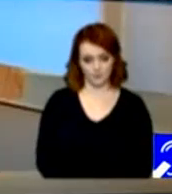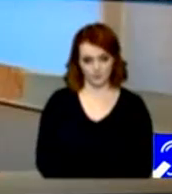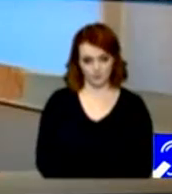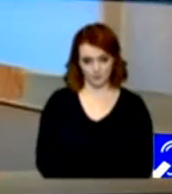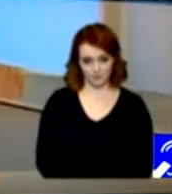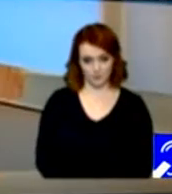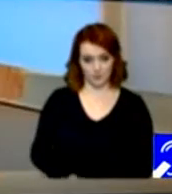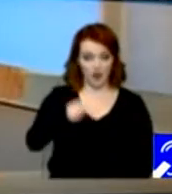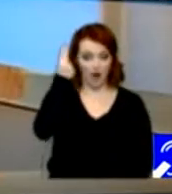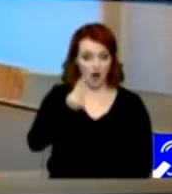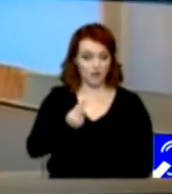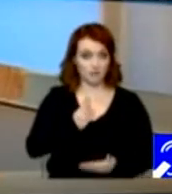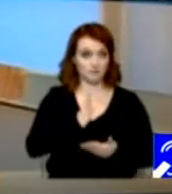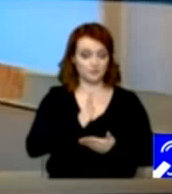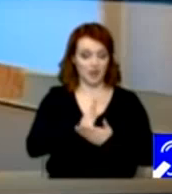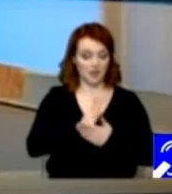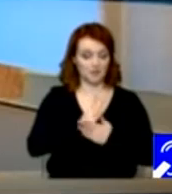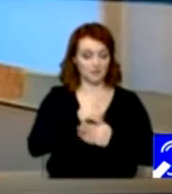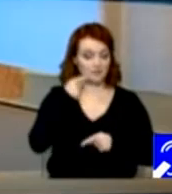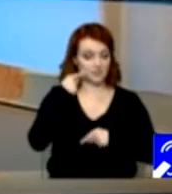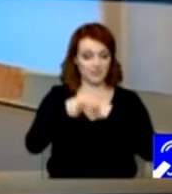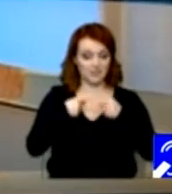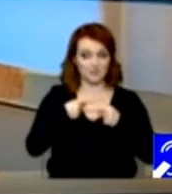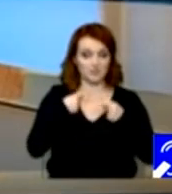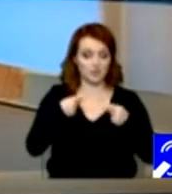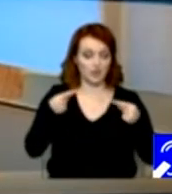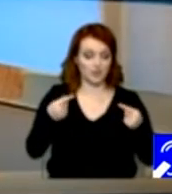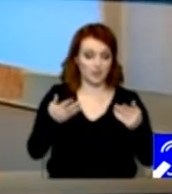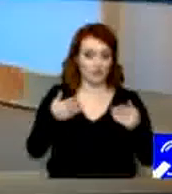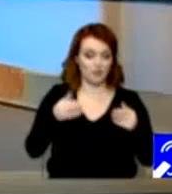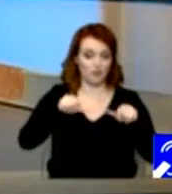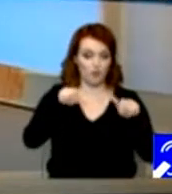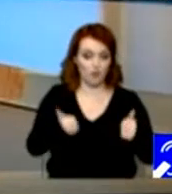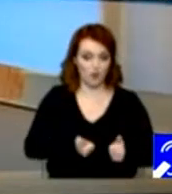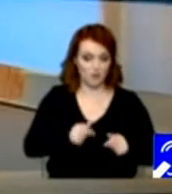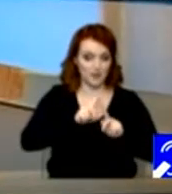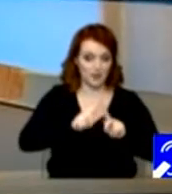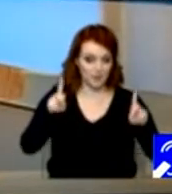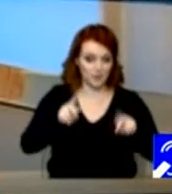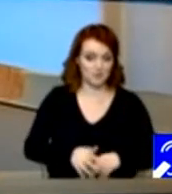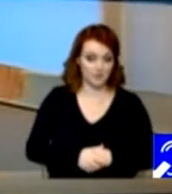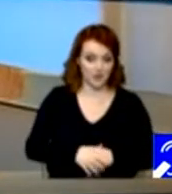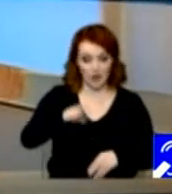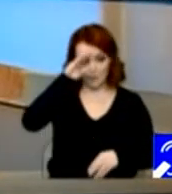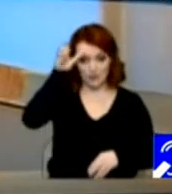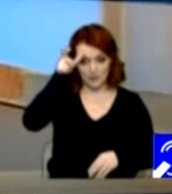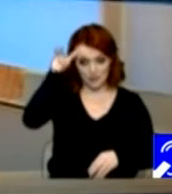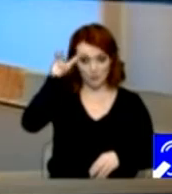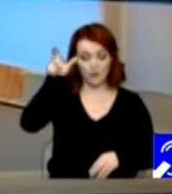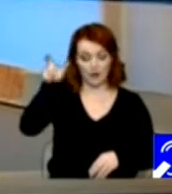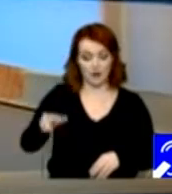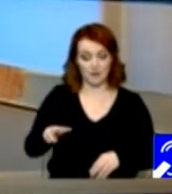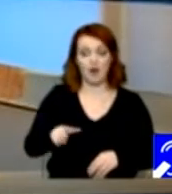Psaltirea are de multe ori formei nebănuite un ecran a descoperit o utilitate inedită de a folosi sâmburii de măsline